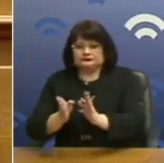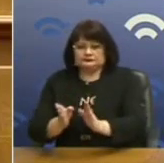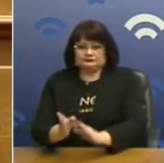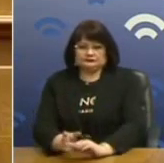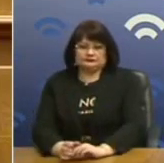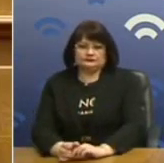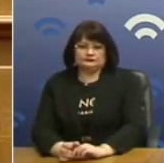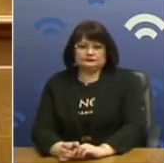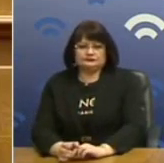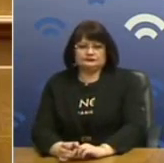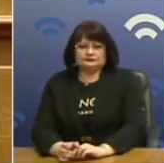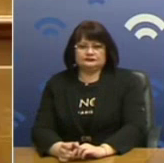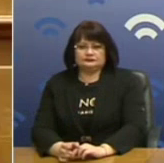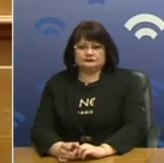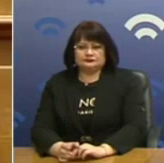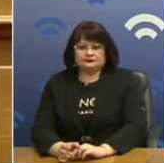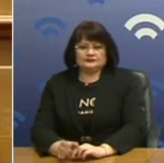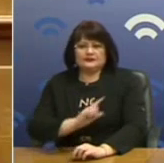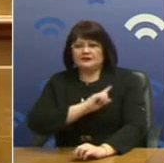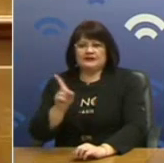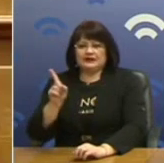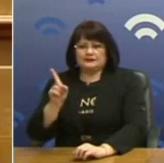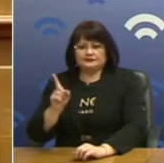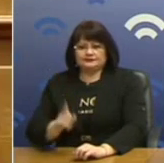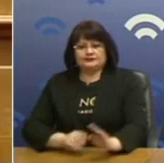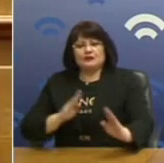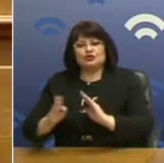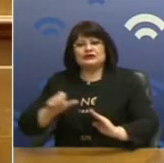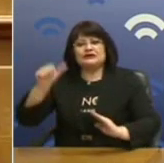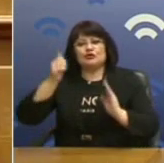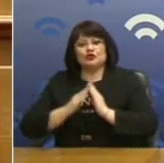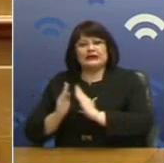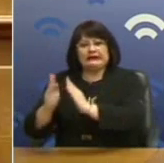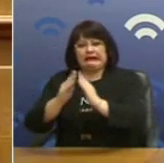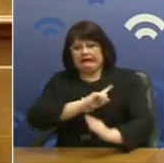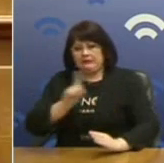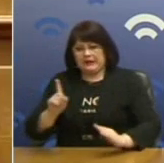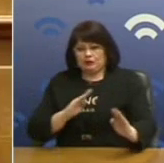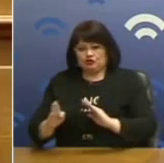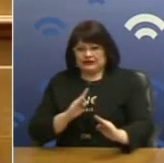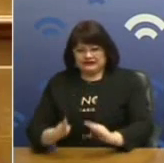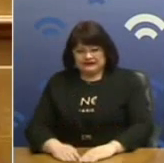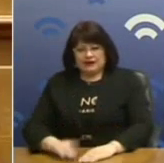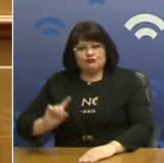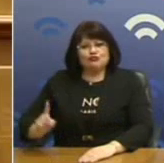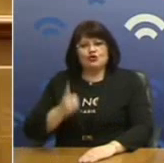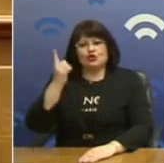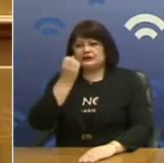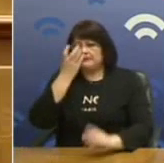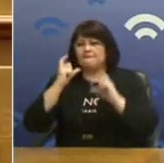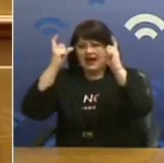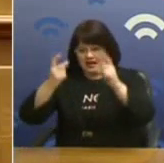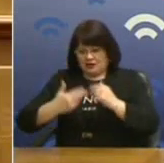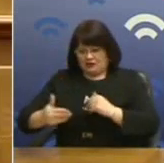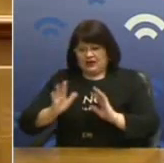στην άρση, την απόλυτη άρση της προστασίας της πρώτης κατοικίας από 1 Μαΐου έχει